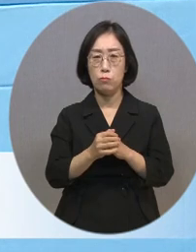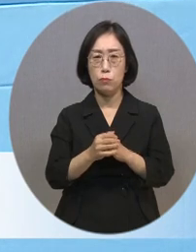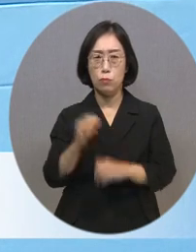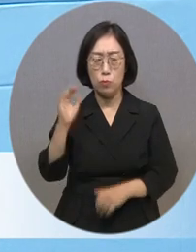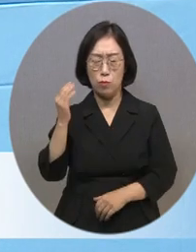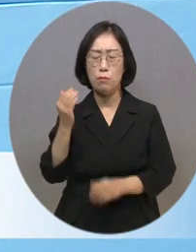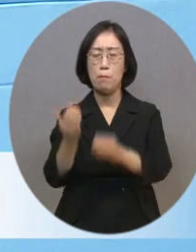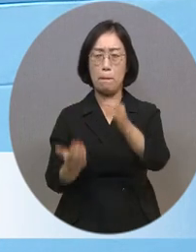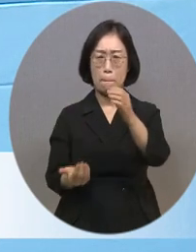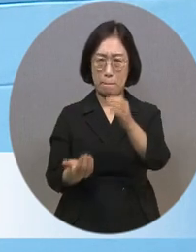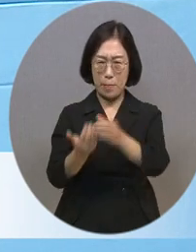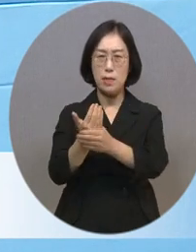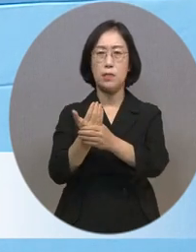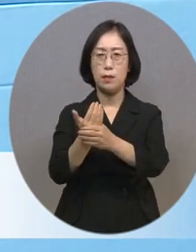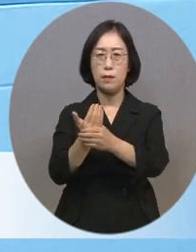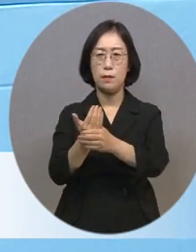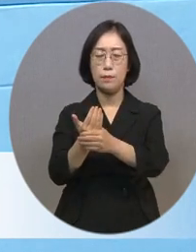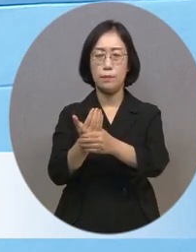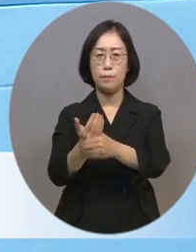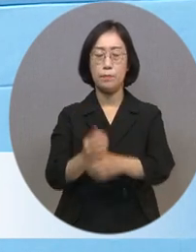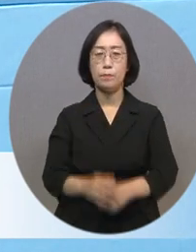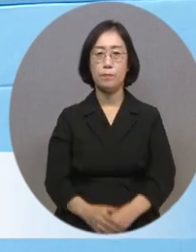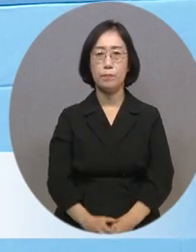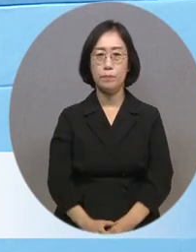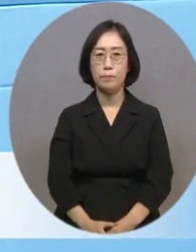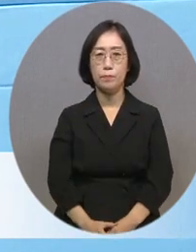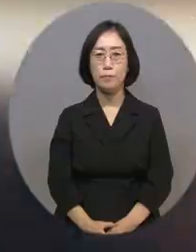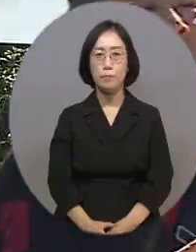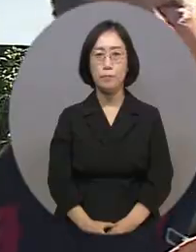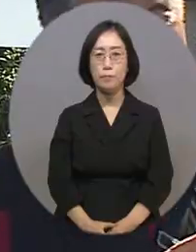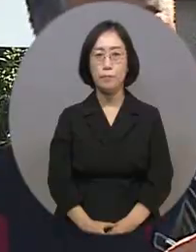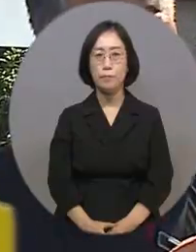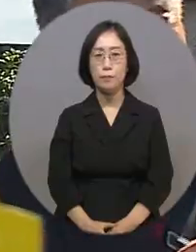급기야 9월 4일 비보를 접하게 되었다고 했습니다.